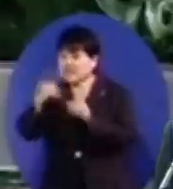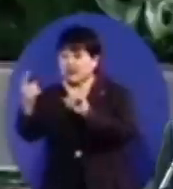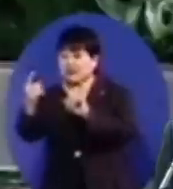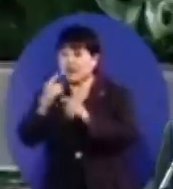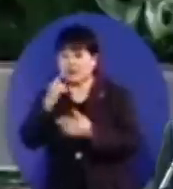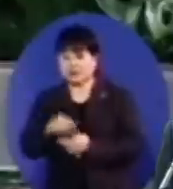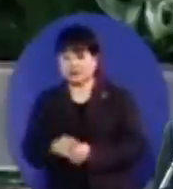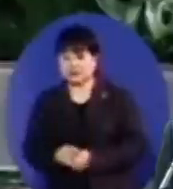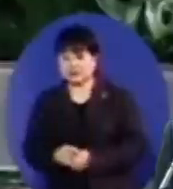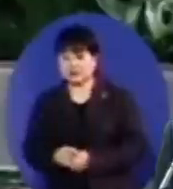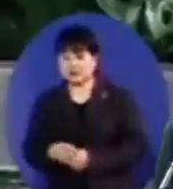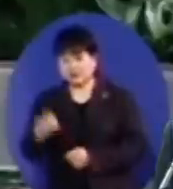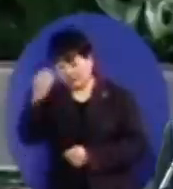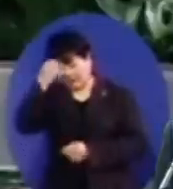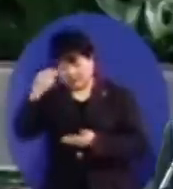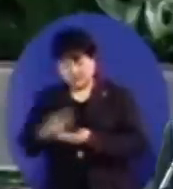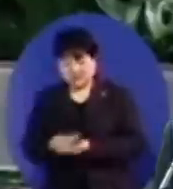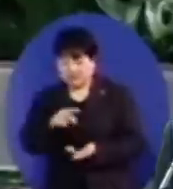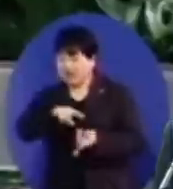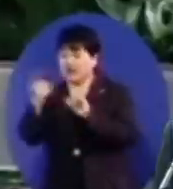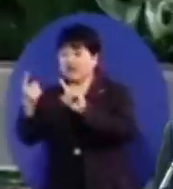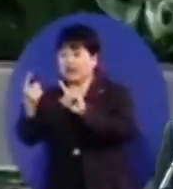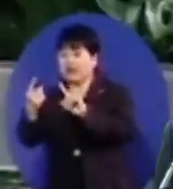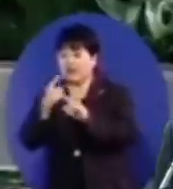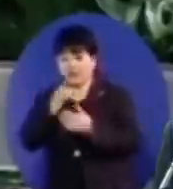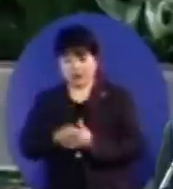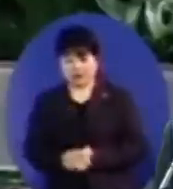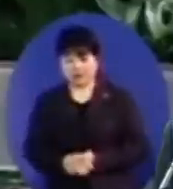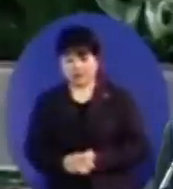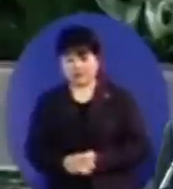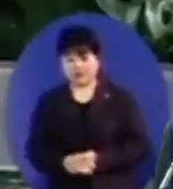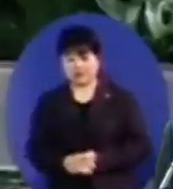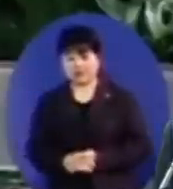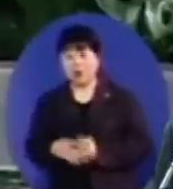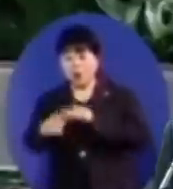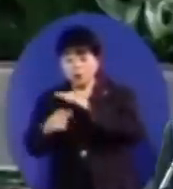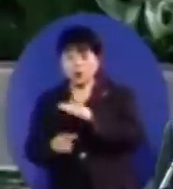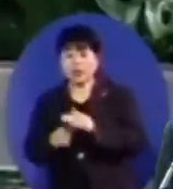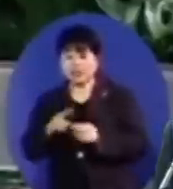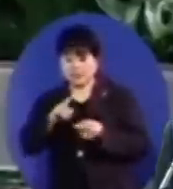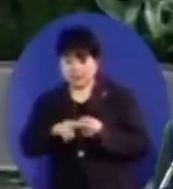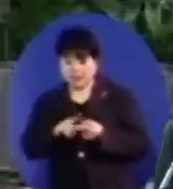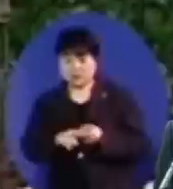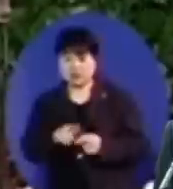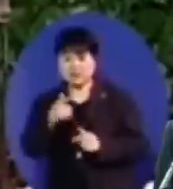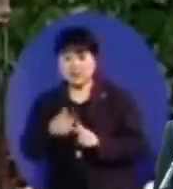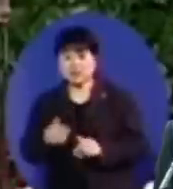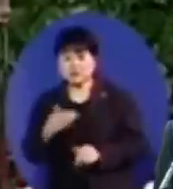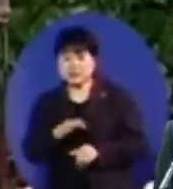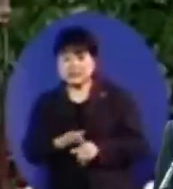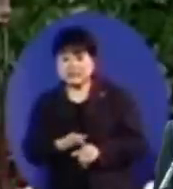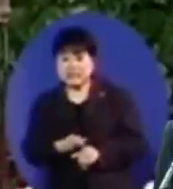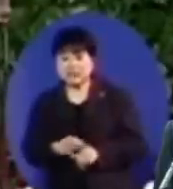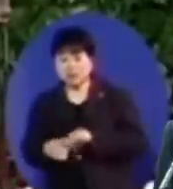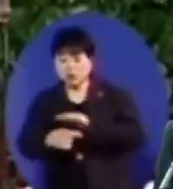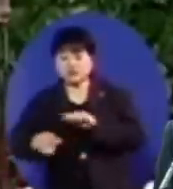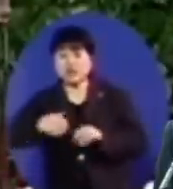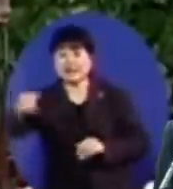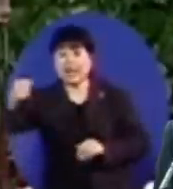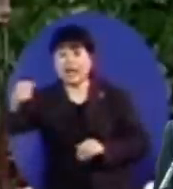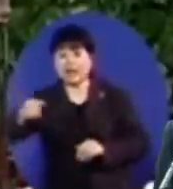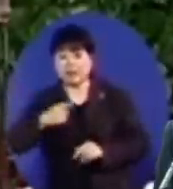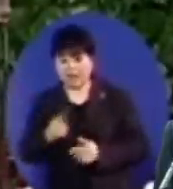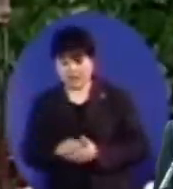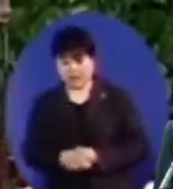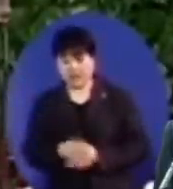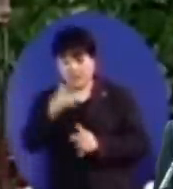그렇지 기절했다가 깨어났었지 부활하지 않았다 그렇게 말합니다. 또 도난설인데 예수님의 시신을 누가 훔쳐갔다.